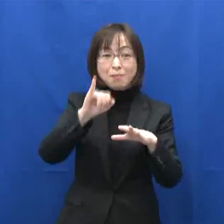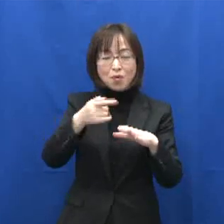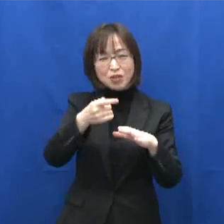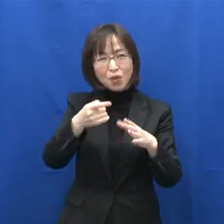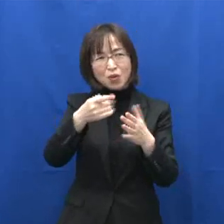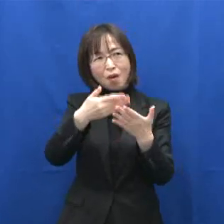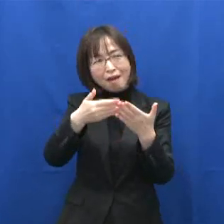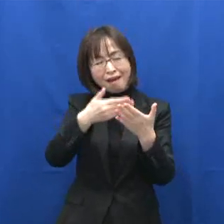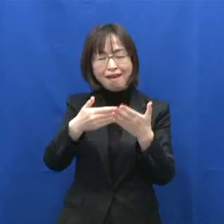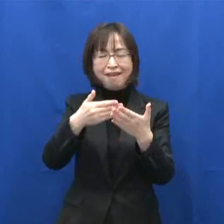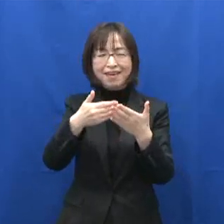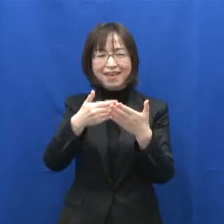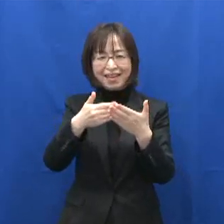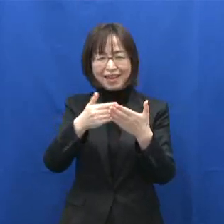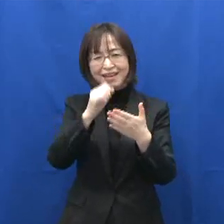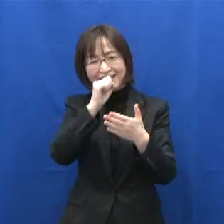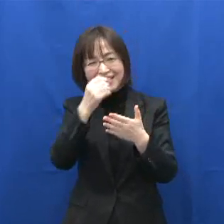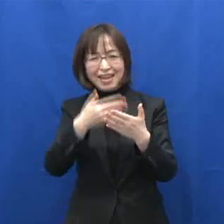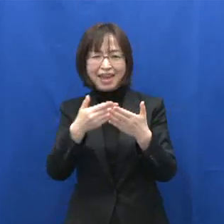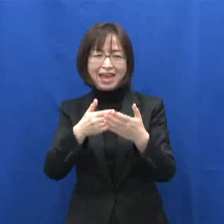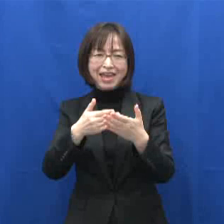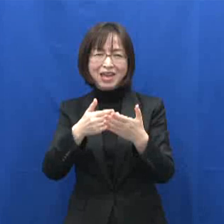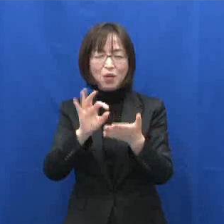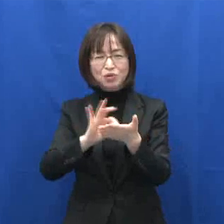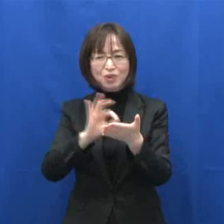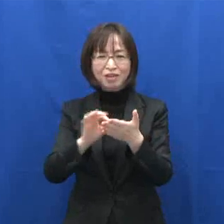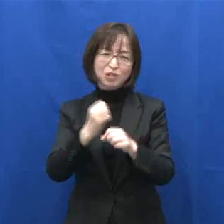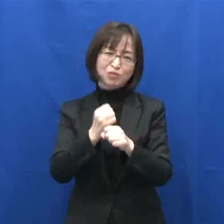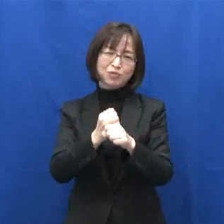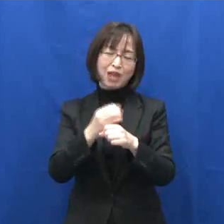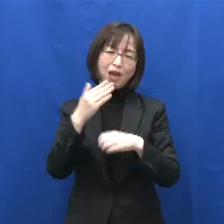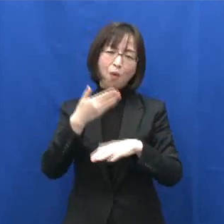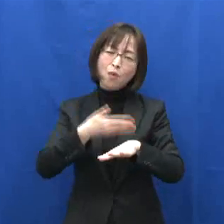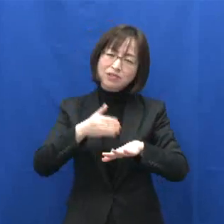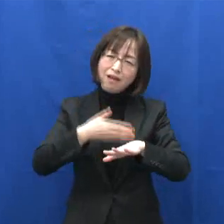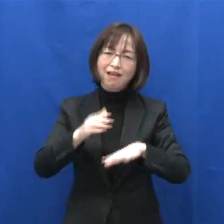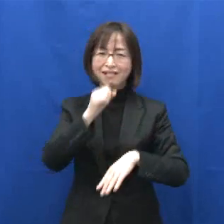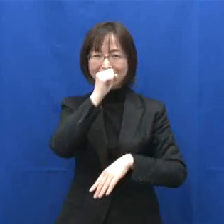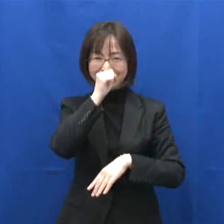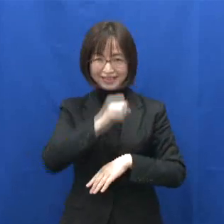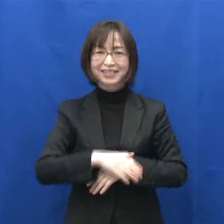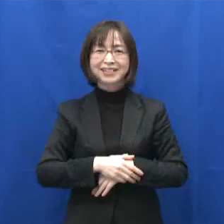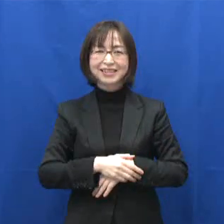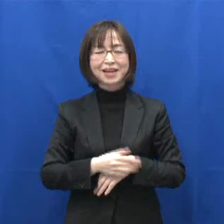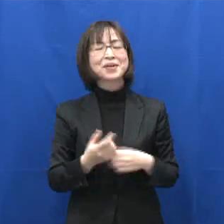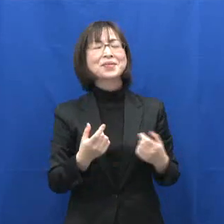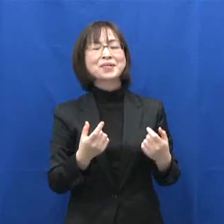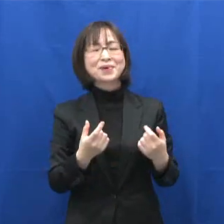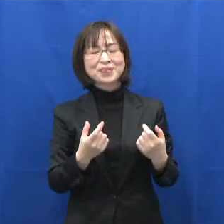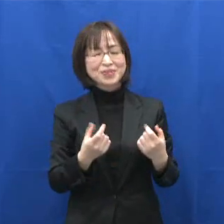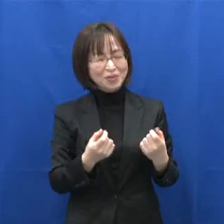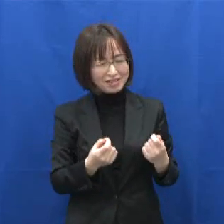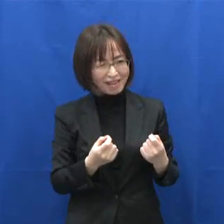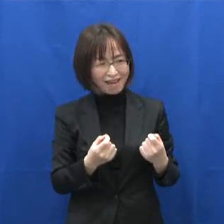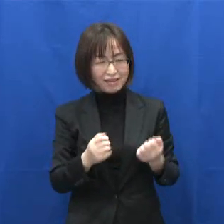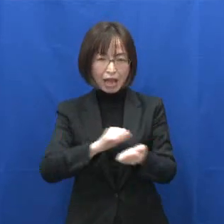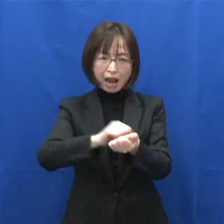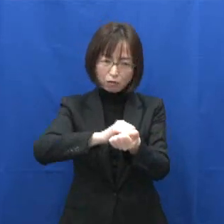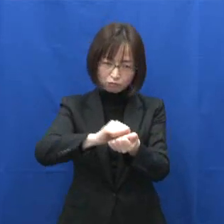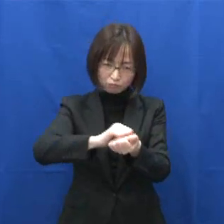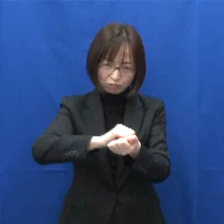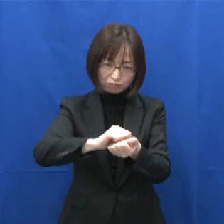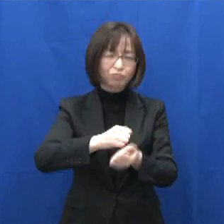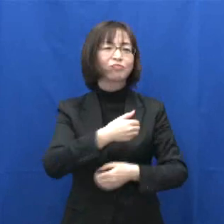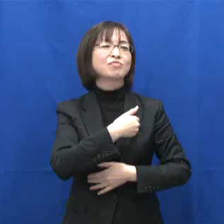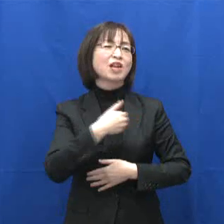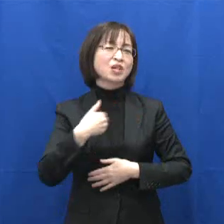おしゃれで。逆に言えば、はい、マスクがおしゃれになってね、 はい、 いいですよね。 そうですよ ねそして洗うこともできます